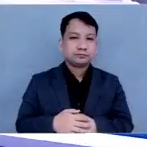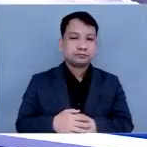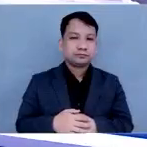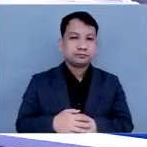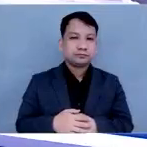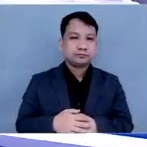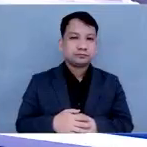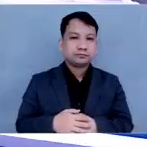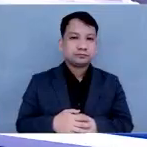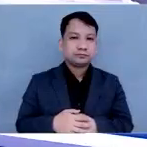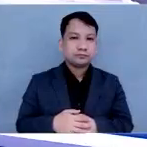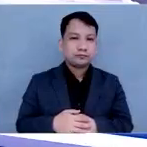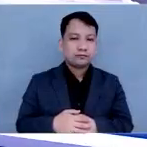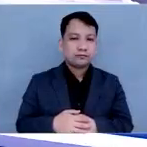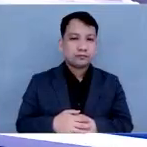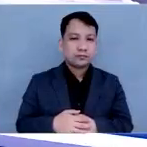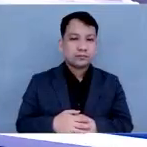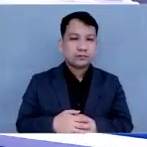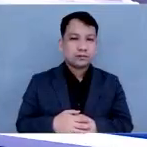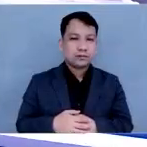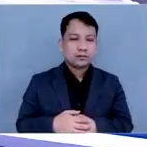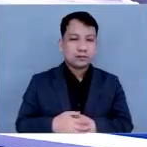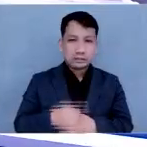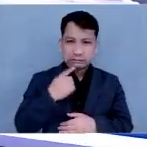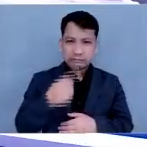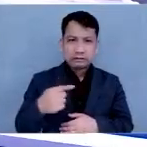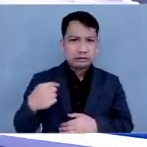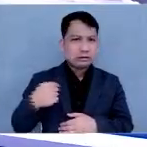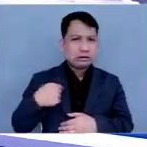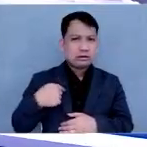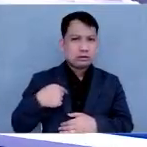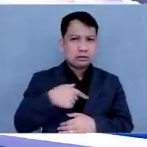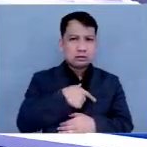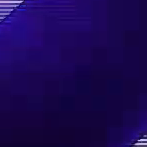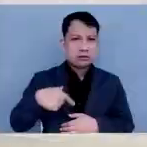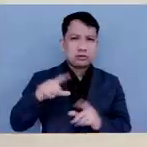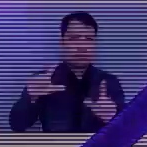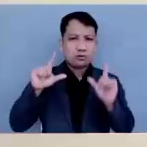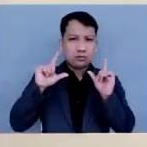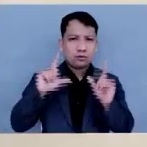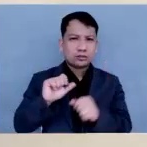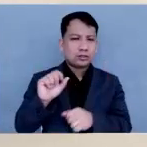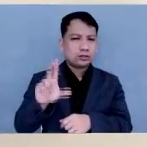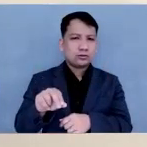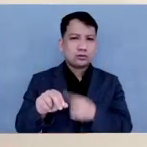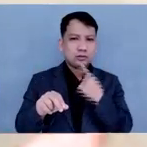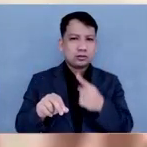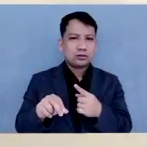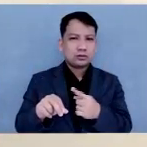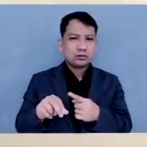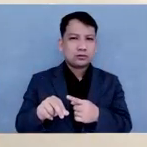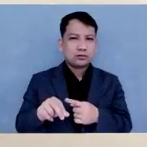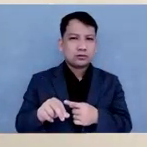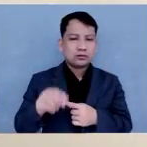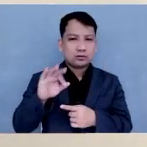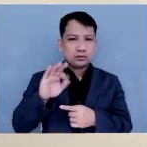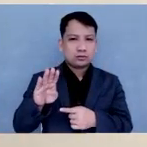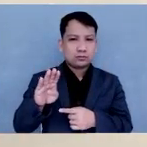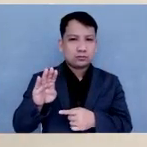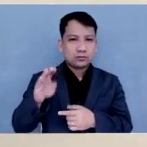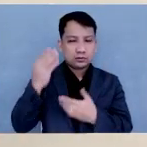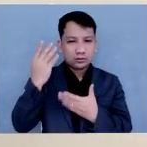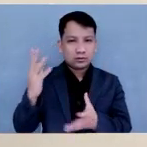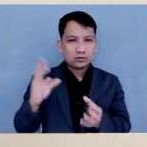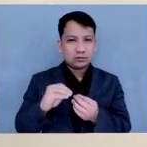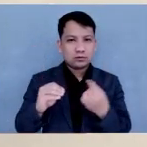Nanindigan si dating presidential spokesman Harry Roque na hindi raw siya pugante. Sinabi niya yan sa kanyang Facebook Live kanina. Yan ay